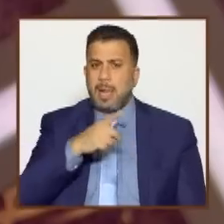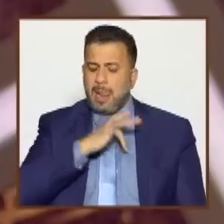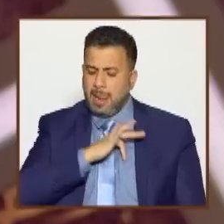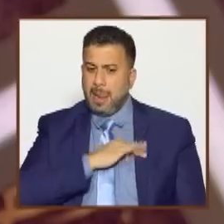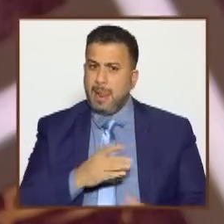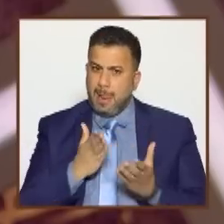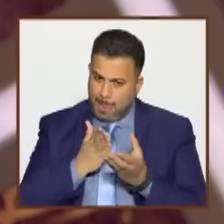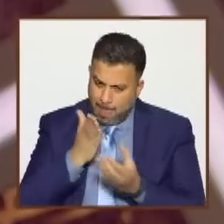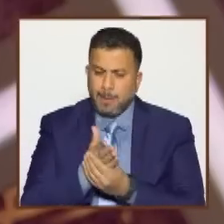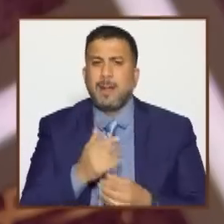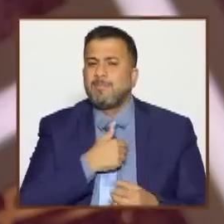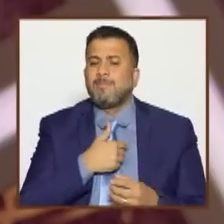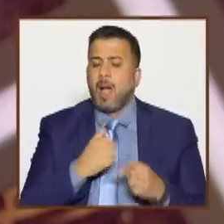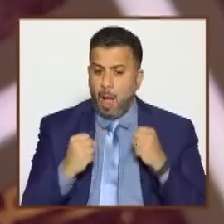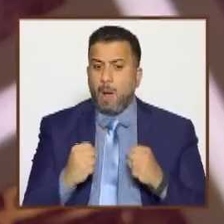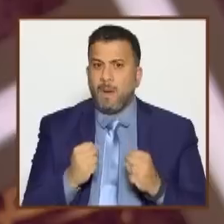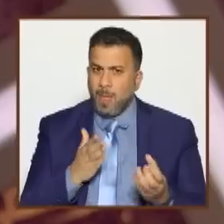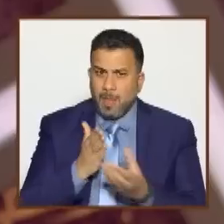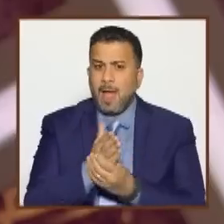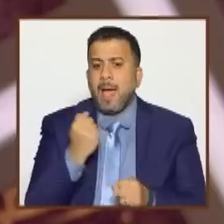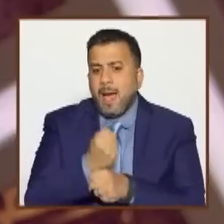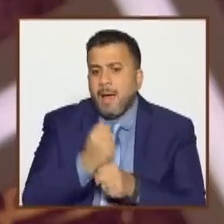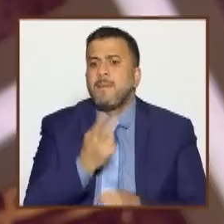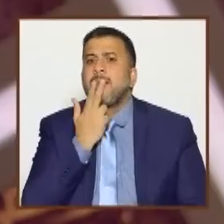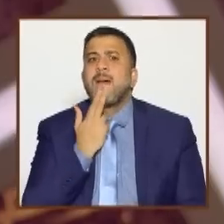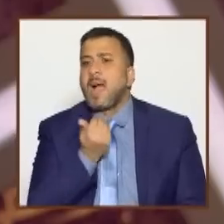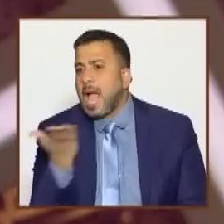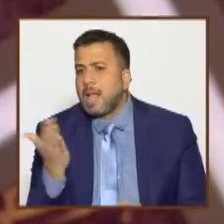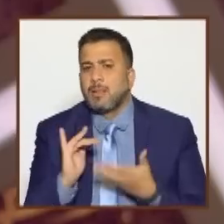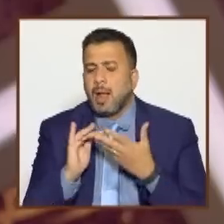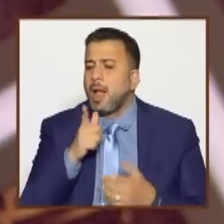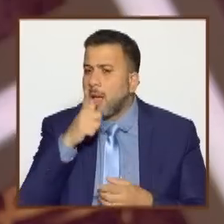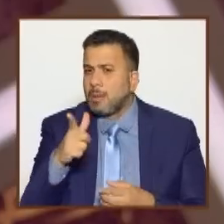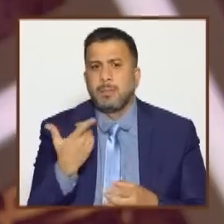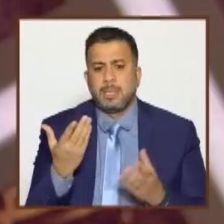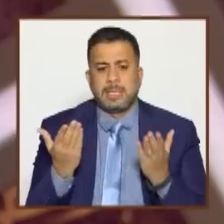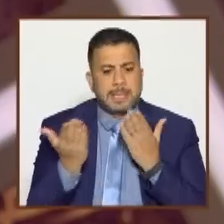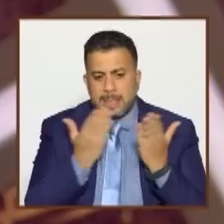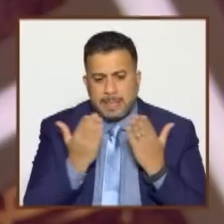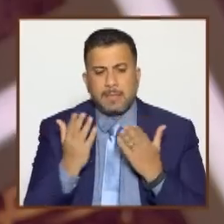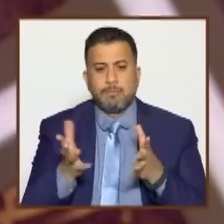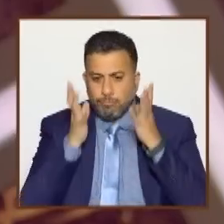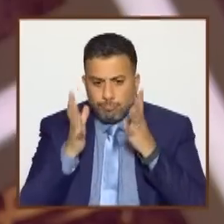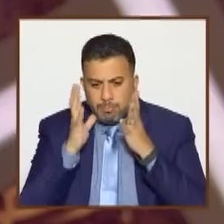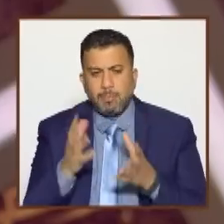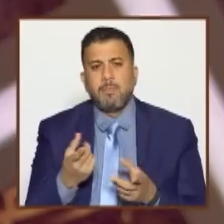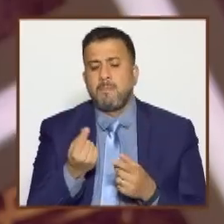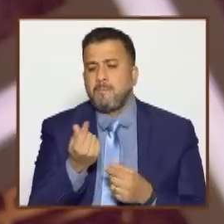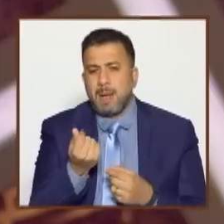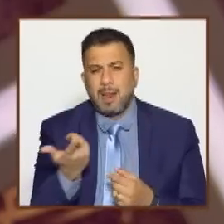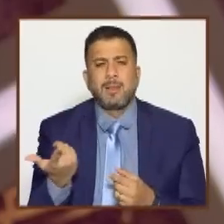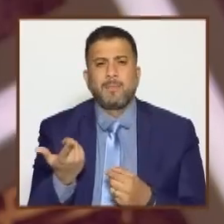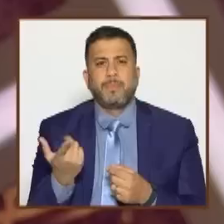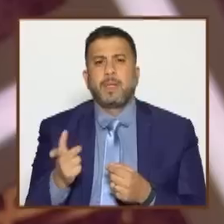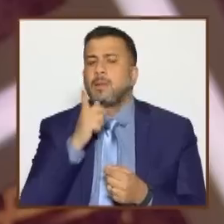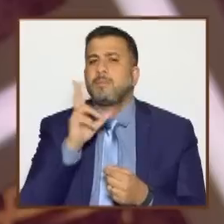القلب، إذن فيها عزيمة للتوجه إلى فعل أو قول، سواء كان عمل بدني أو عمل مالي،